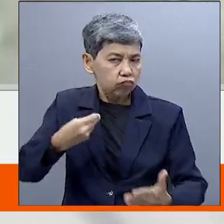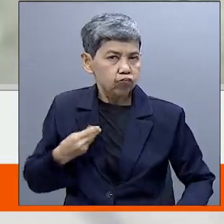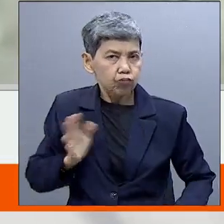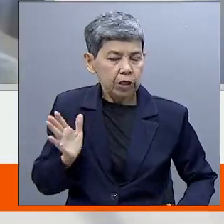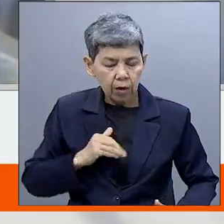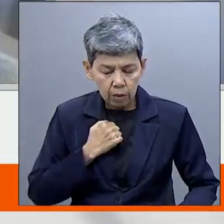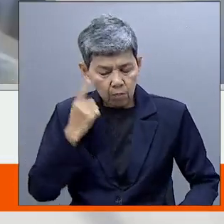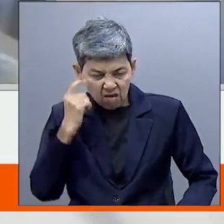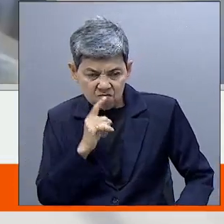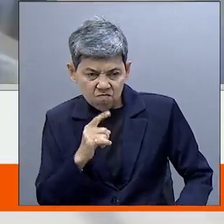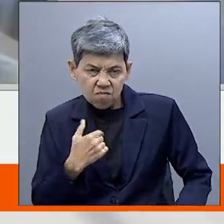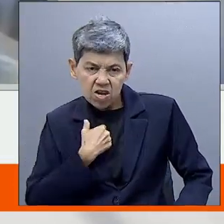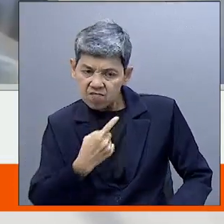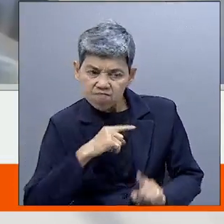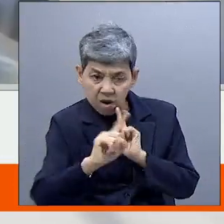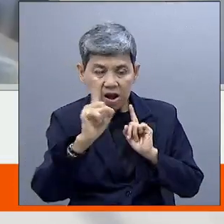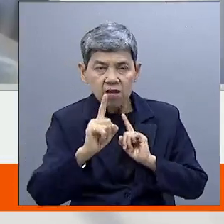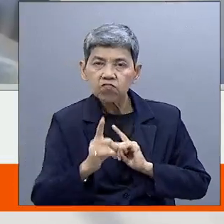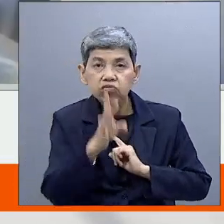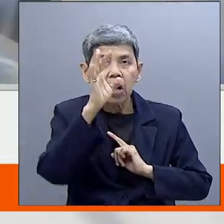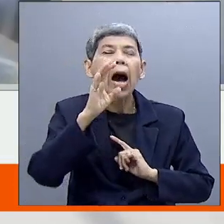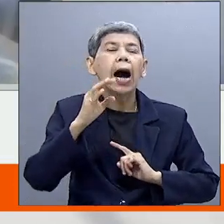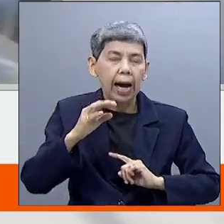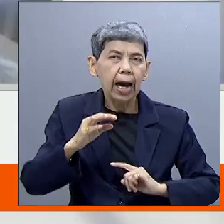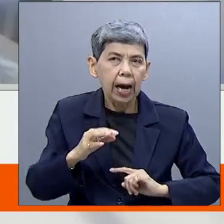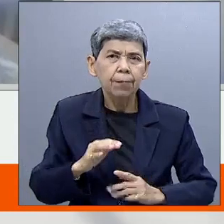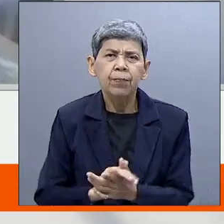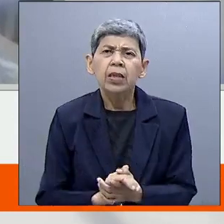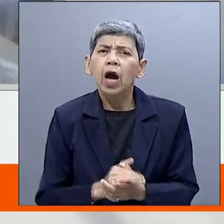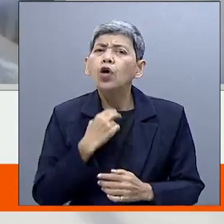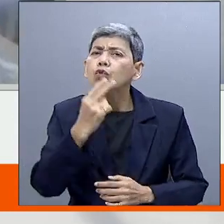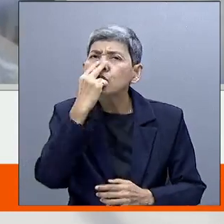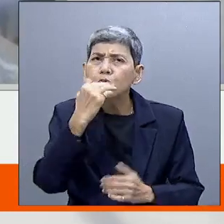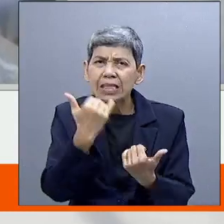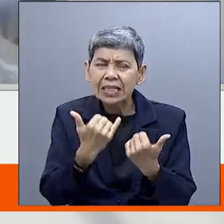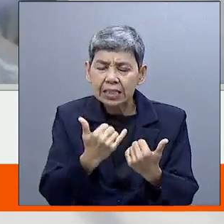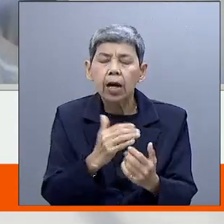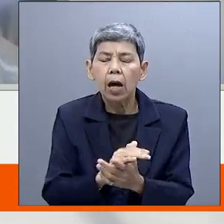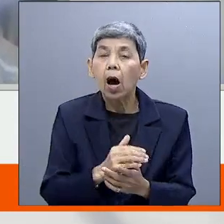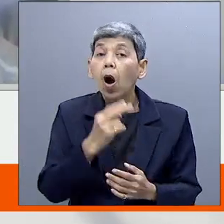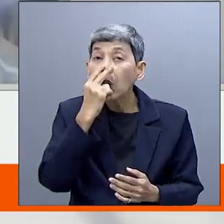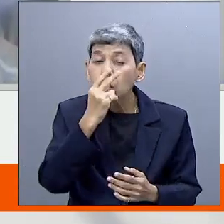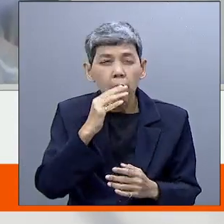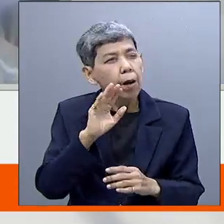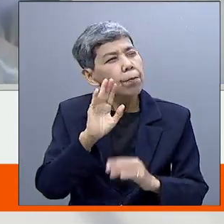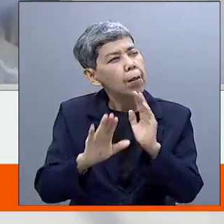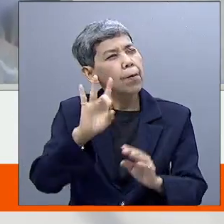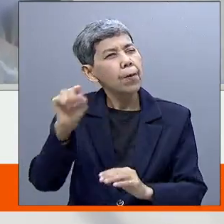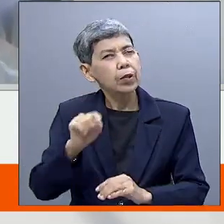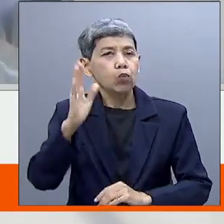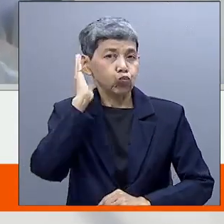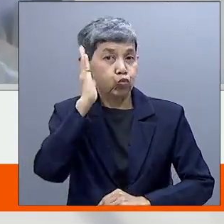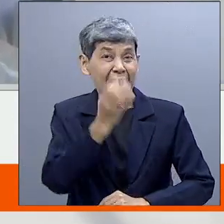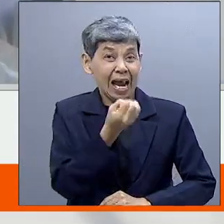อันนี้ก็คืออันนี้ก็เป็นหลักง่ายๆที่แบ่งนะครับซีเรียลคิลเลอร์เนี่ยส่วนใหญ่กว่า 80% จะเป็นผู้ชาย